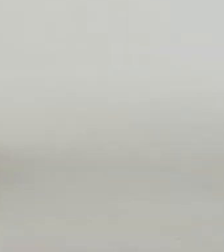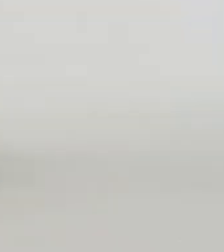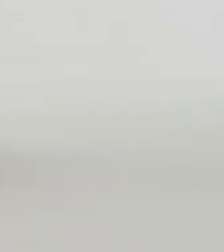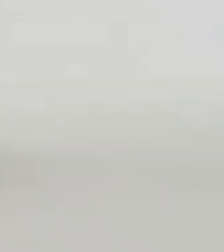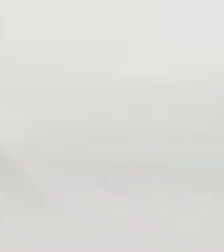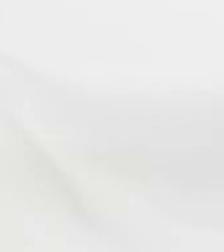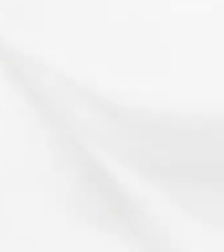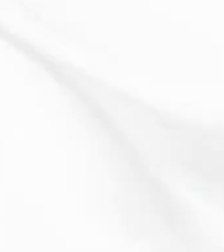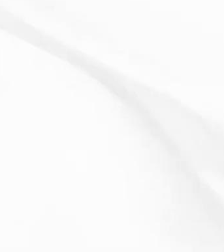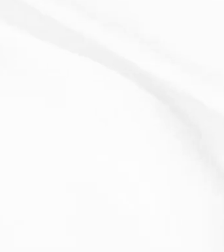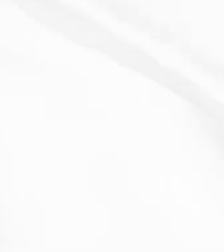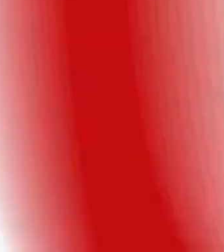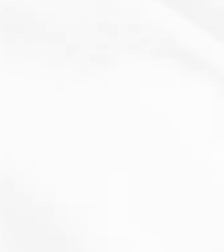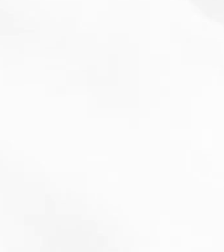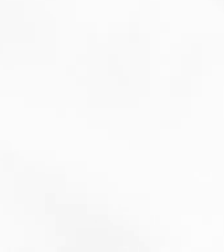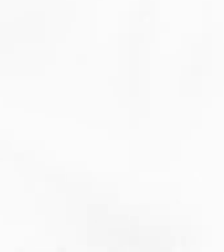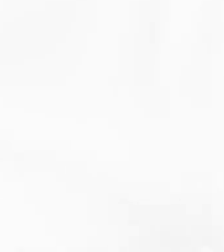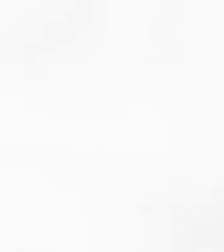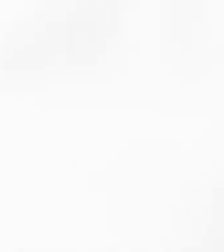Авилгыг мэдээл 110.